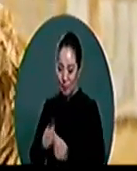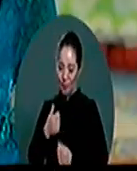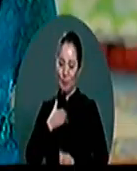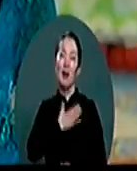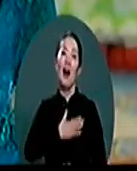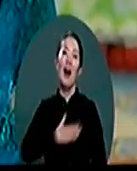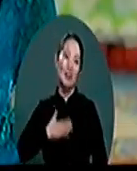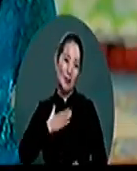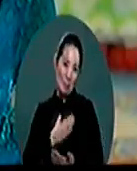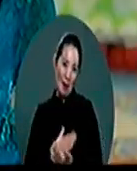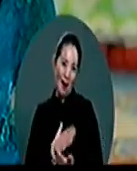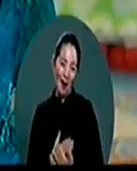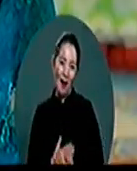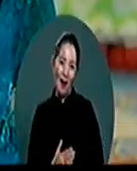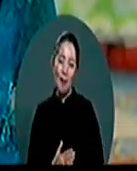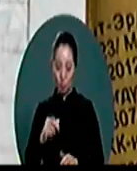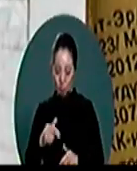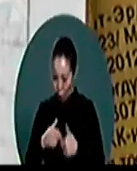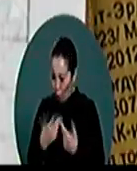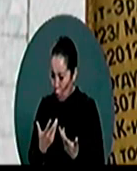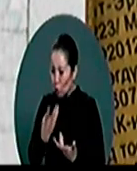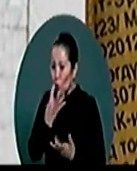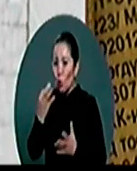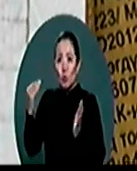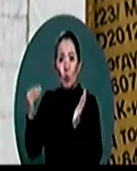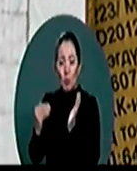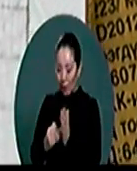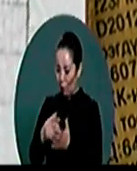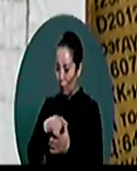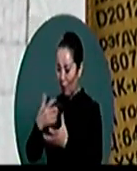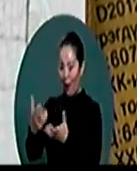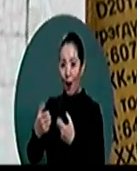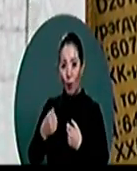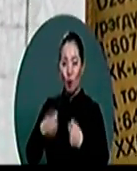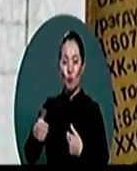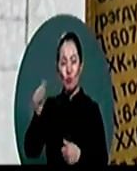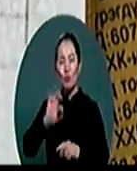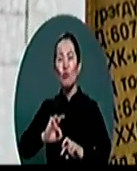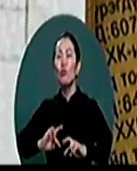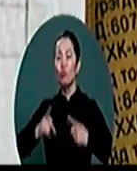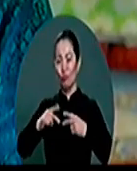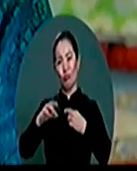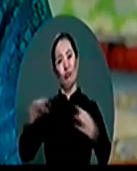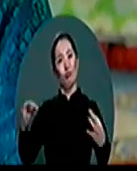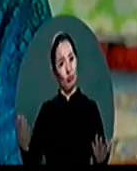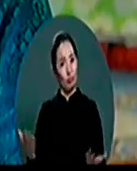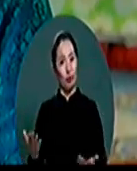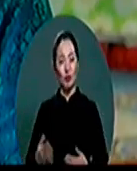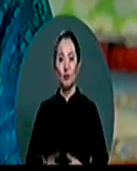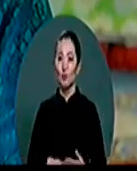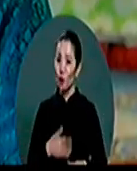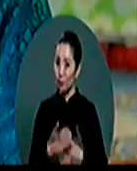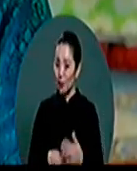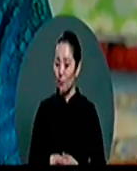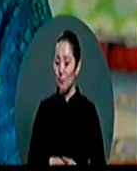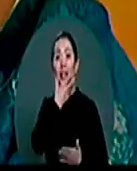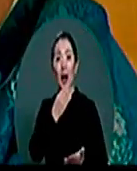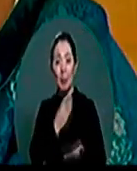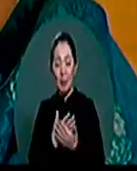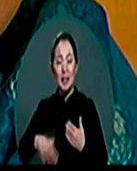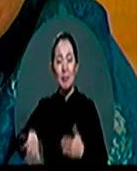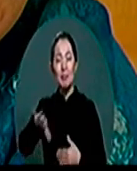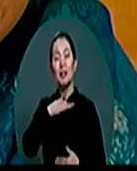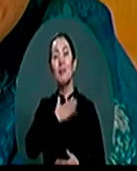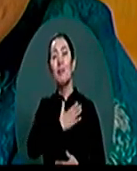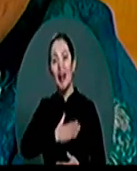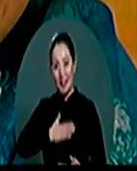зарцуулж байгаад маш их баяртай байна. 400 гаруй мянган төгрөг өөрийн гар дээр хүрээд ирнэ гэж бүр шал өөр болоод явчихлаа гэсэн үг шүү дээ. үүнд